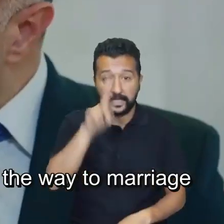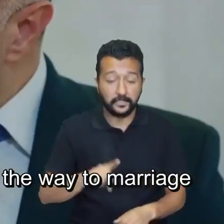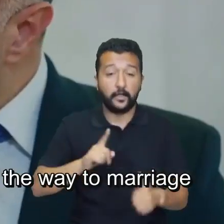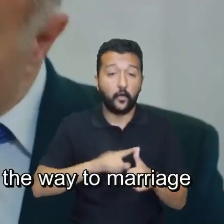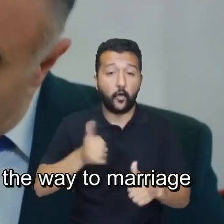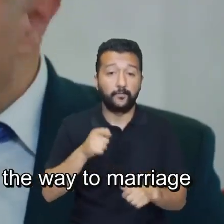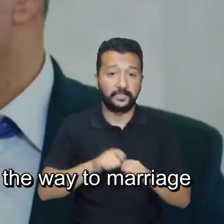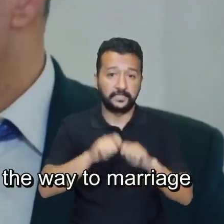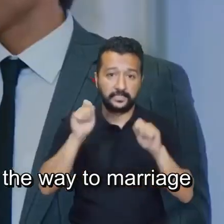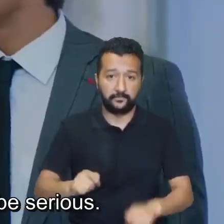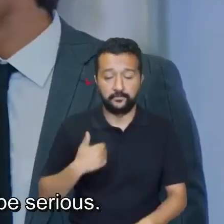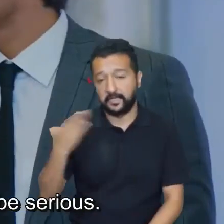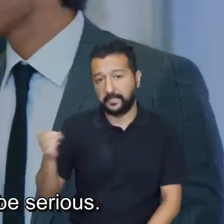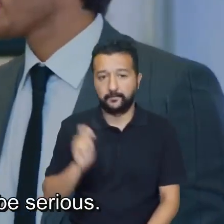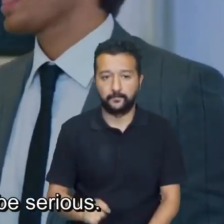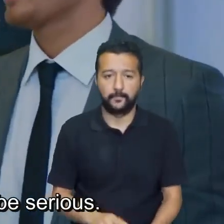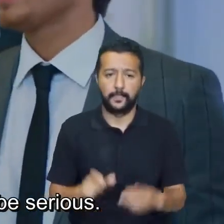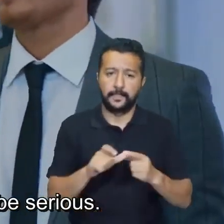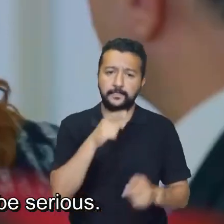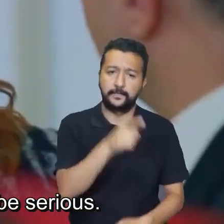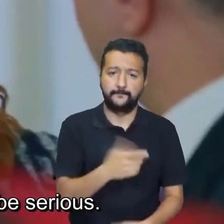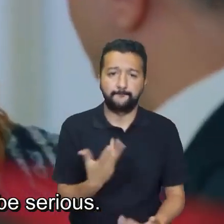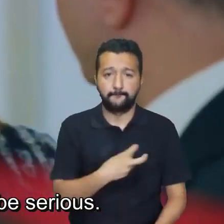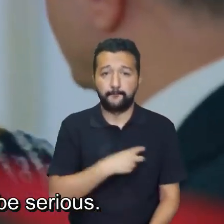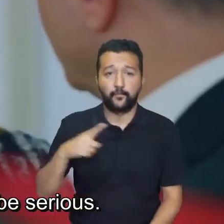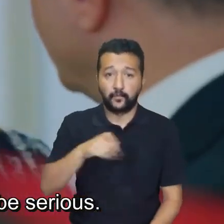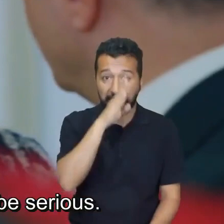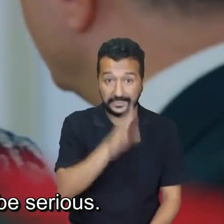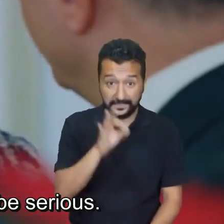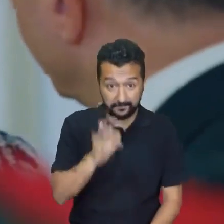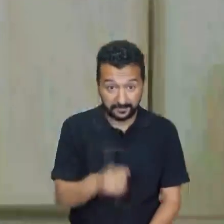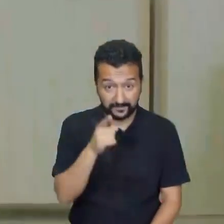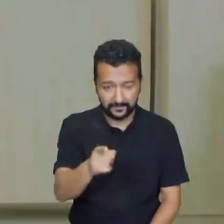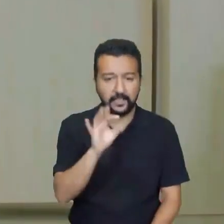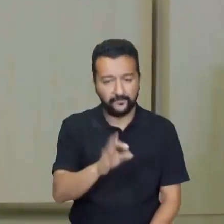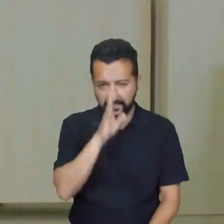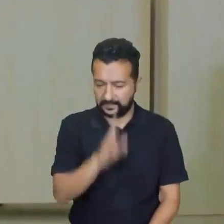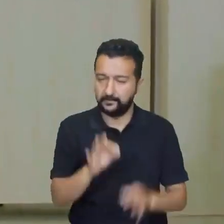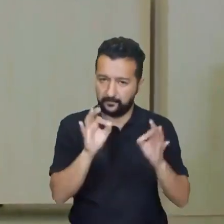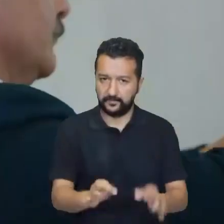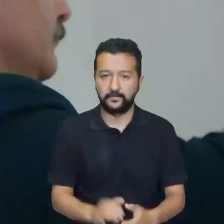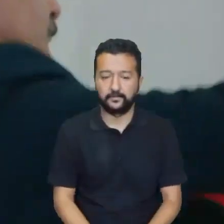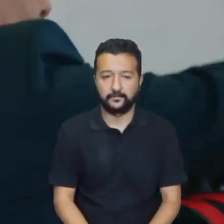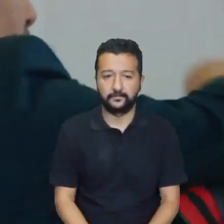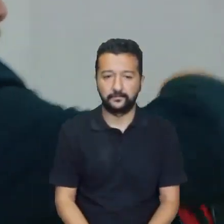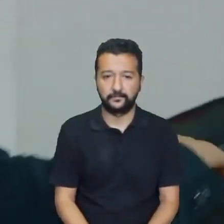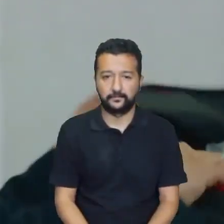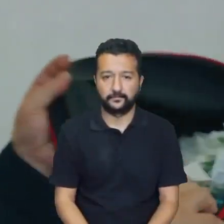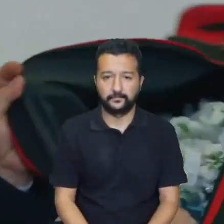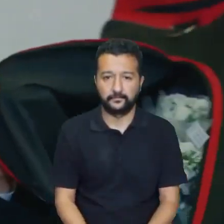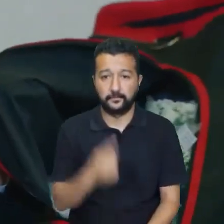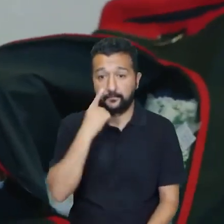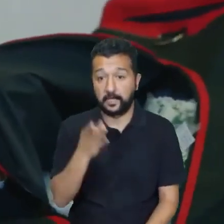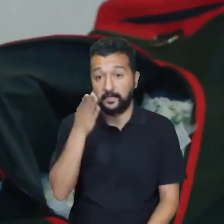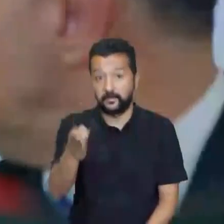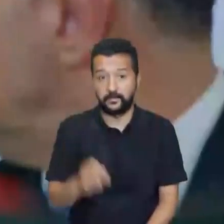ve en önemli adımı attım ben az önce. Ay Şener, aşk böceğim ciddi olamazsın. Gayet ciddiyim. Kırmızı spor çantayı açtı.